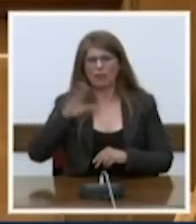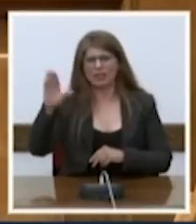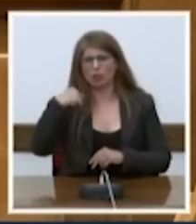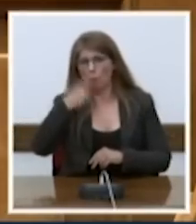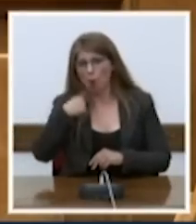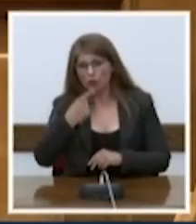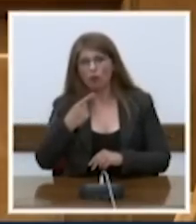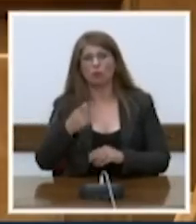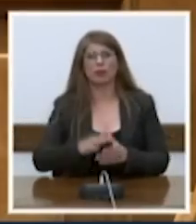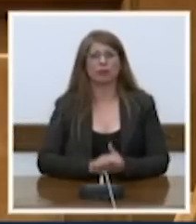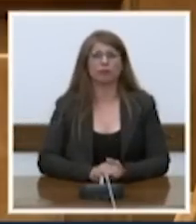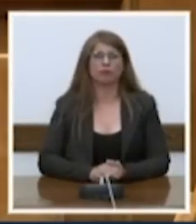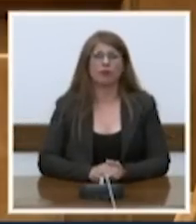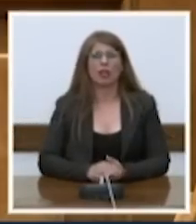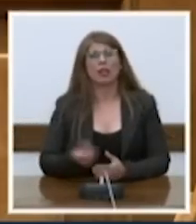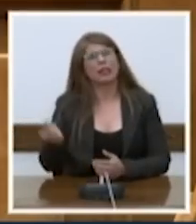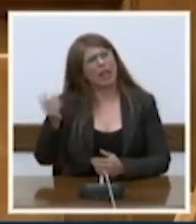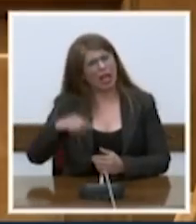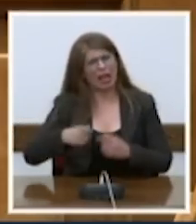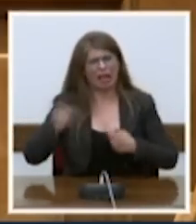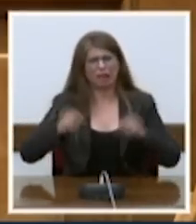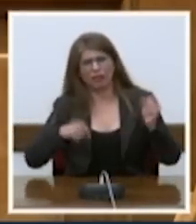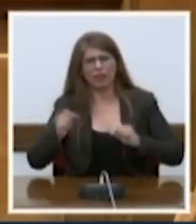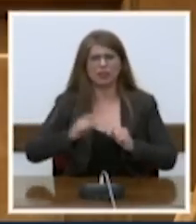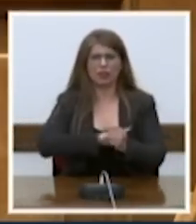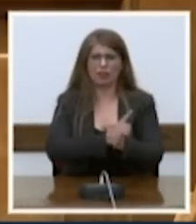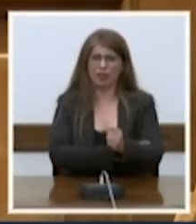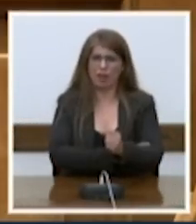μόρφωμα ή άλλες αντιδραστικές